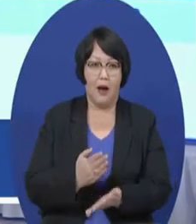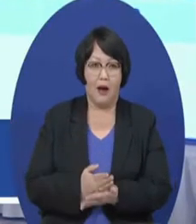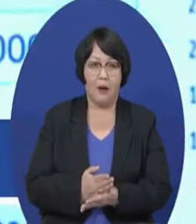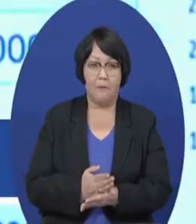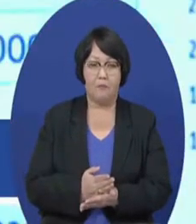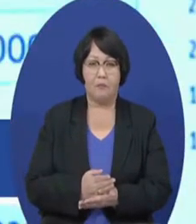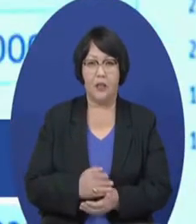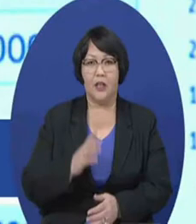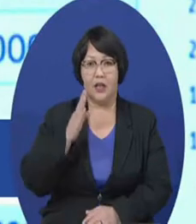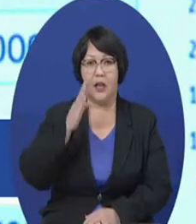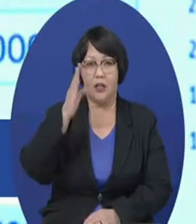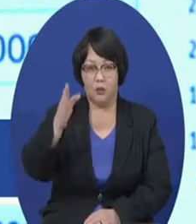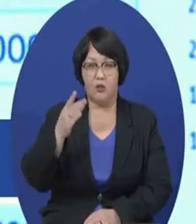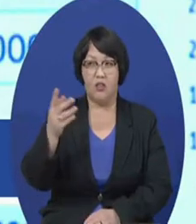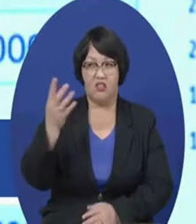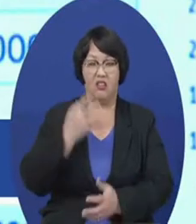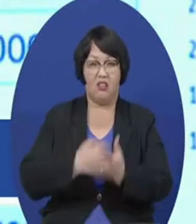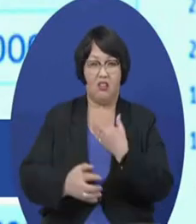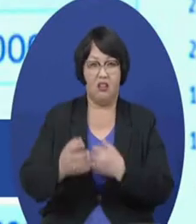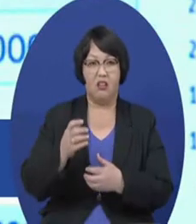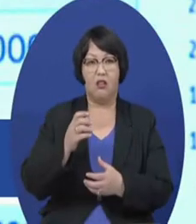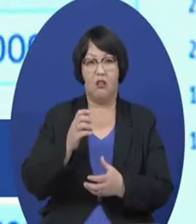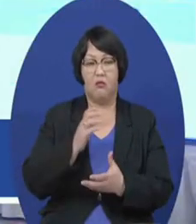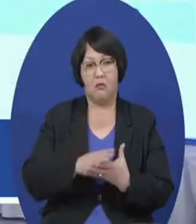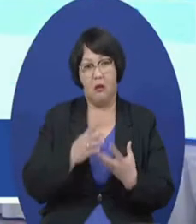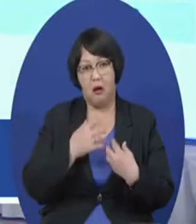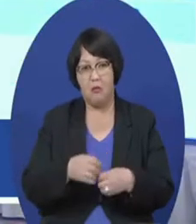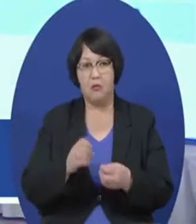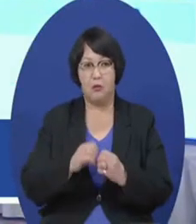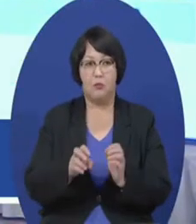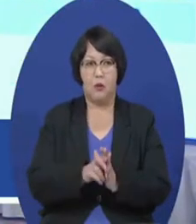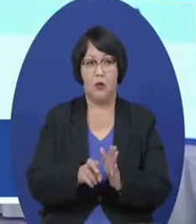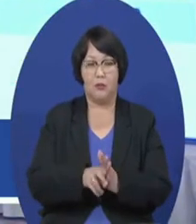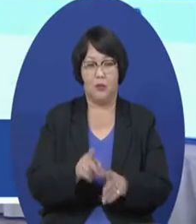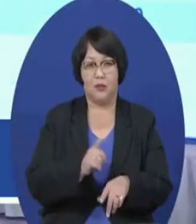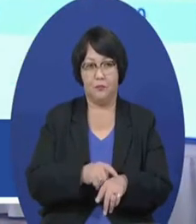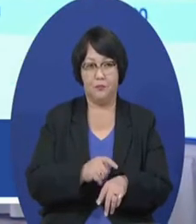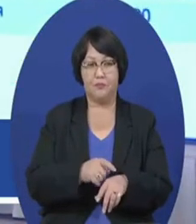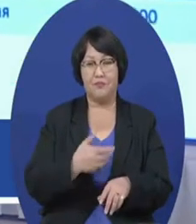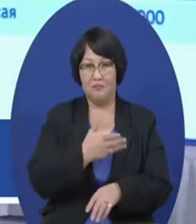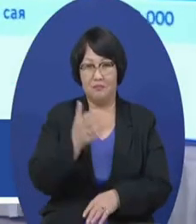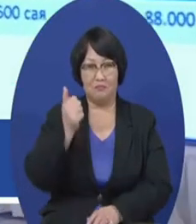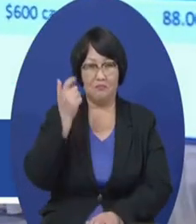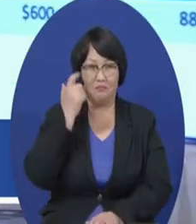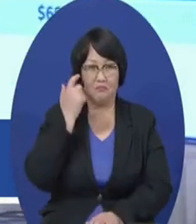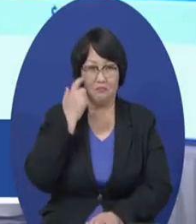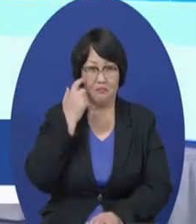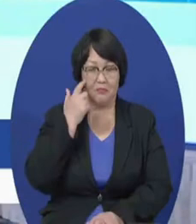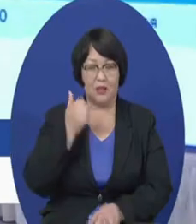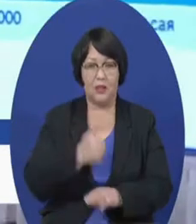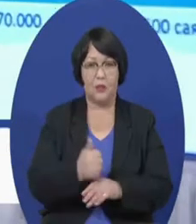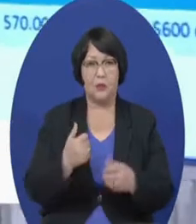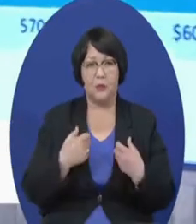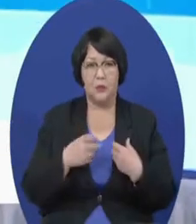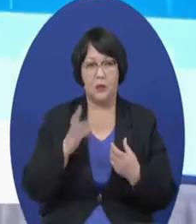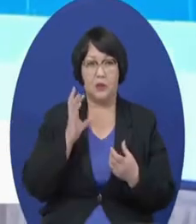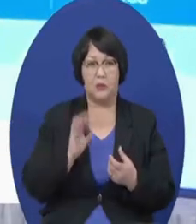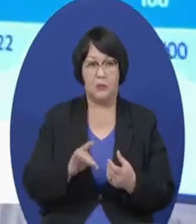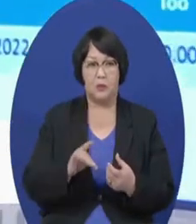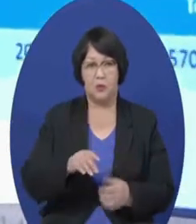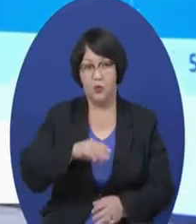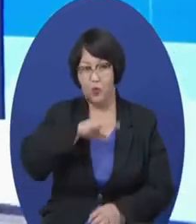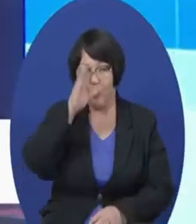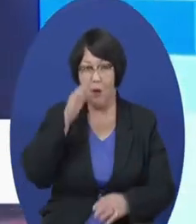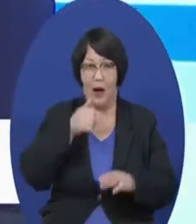одоо ирээдүйн хэрэглэгч бол байж байгаа. А энэ хугацааг хойшлуул та бүхэн мэдж байгаа жуулчны шийдвэр гаргадаг процессыг 100 аялах